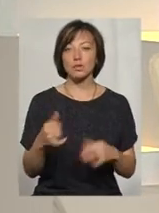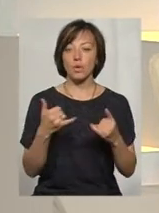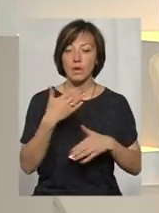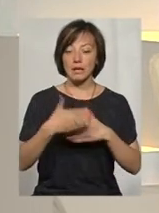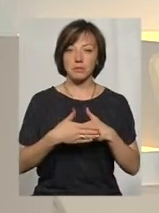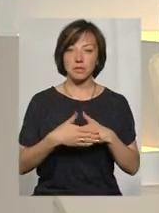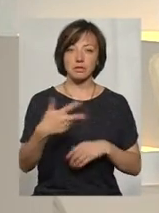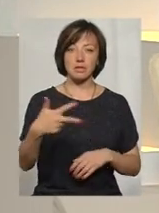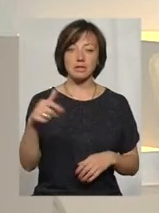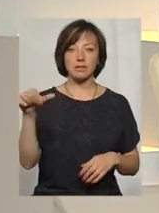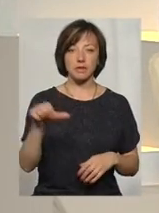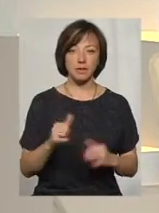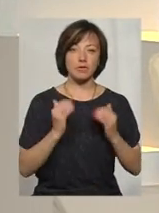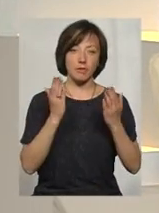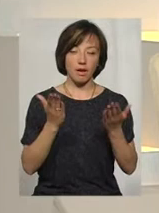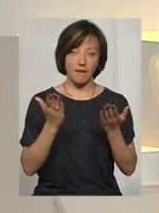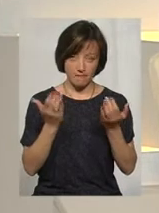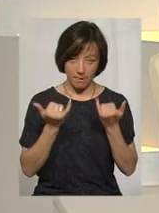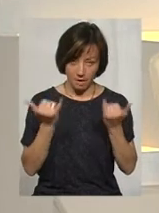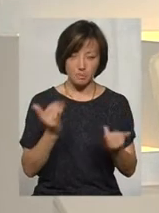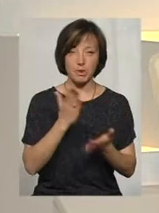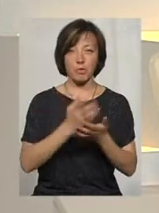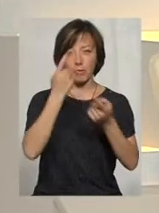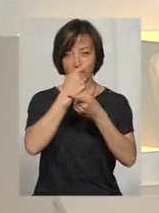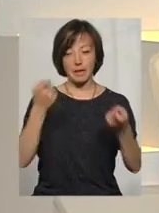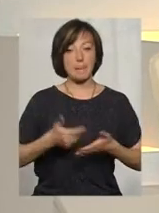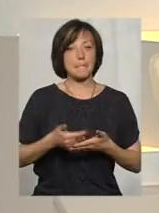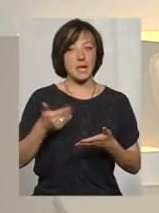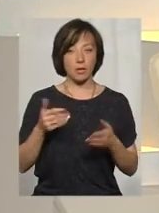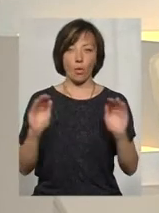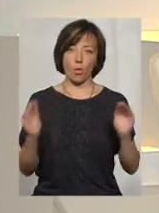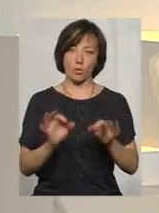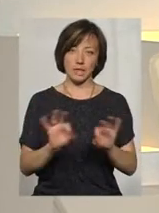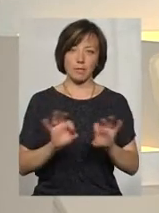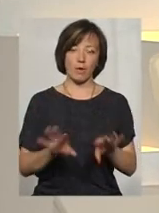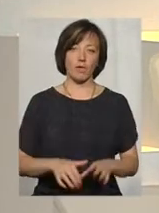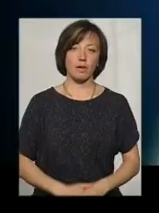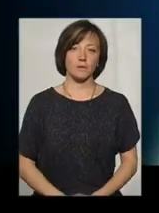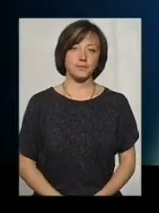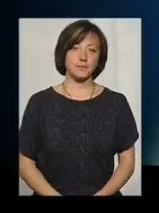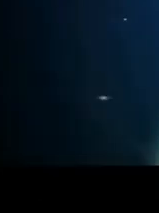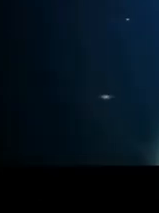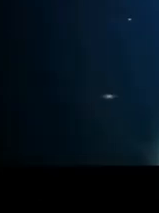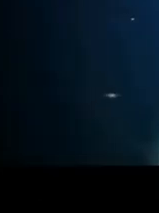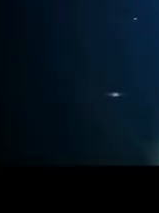найближчих півгодини у цій студії в прямому ефірі та прологом коротка замальовка.